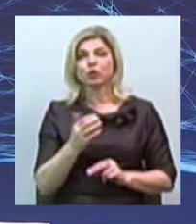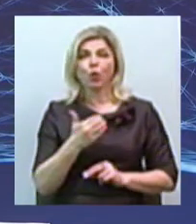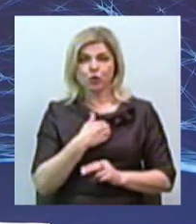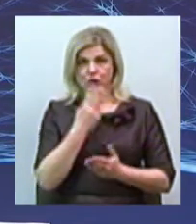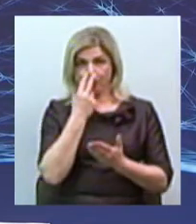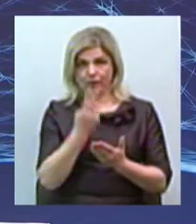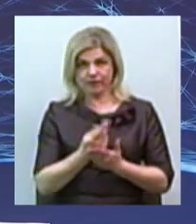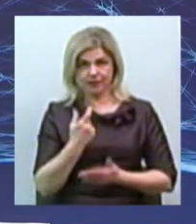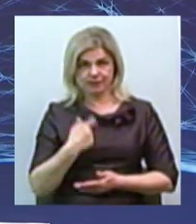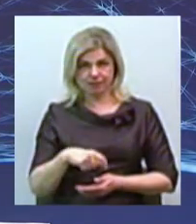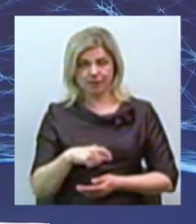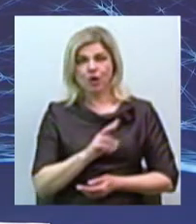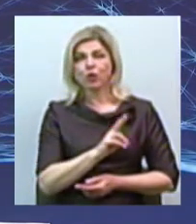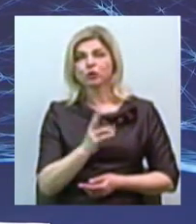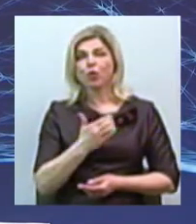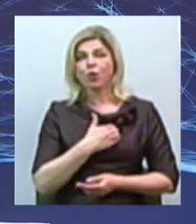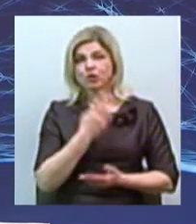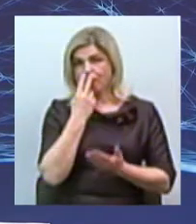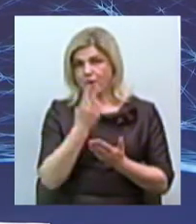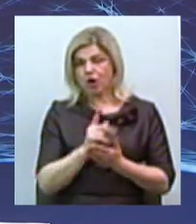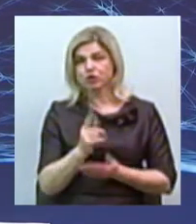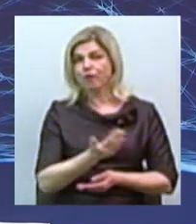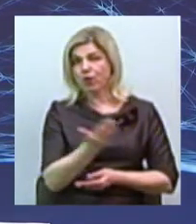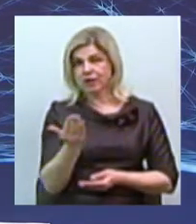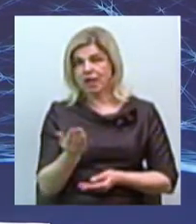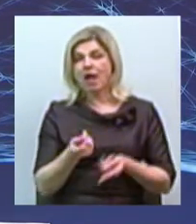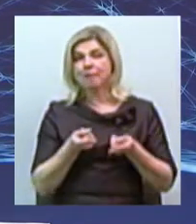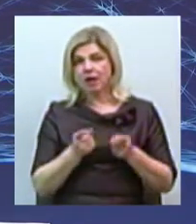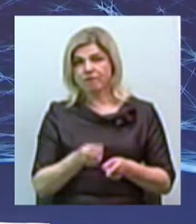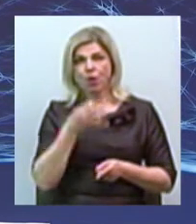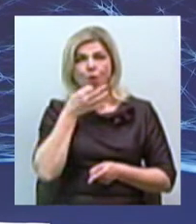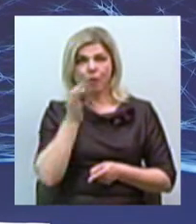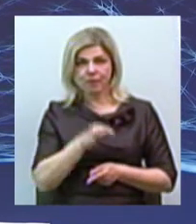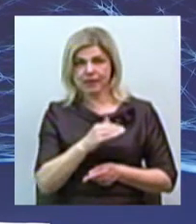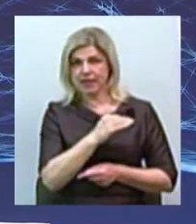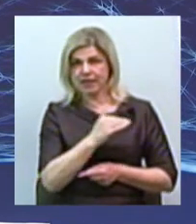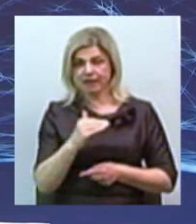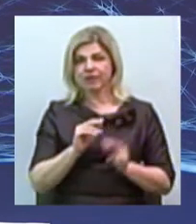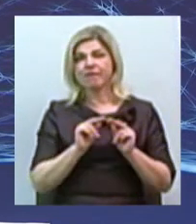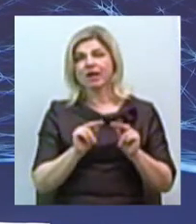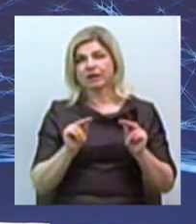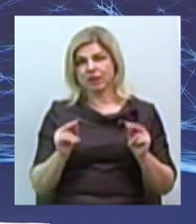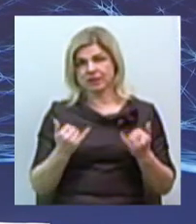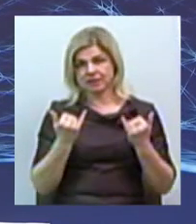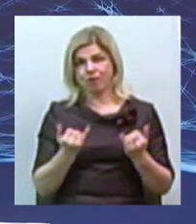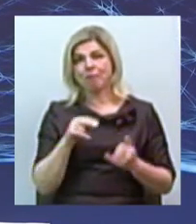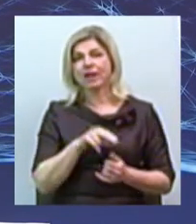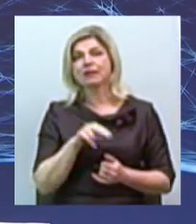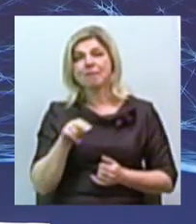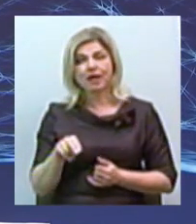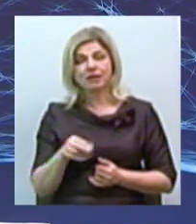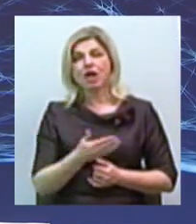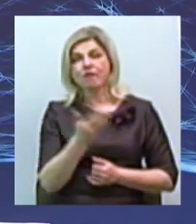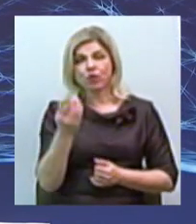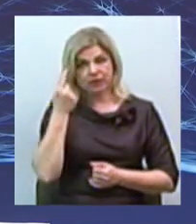себе, які хочуть показати, що вони насправді на компетентнісному рівні викладають сьогодні предмет. Вони знають,